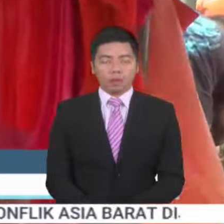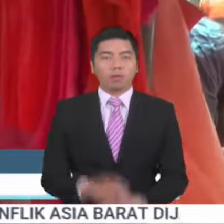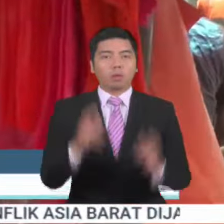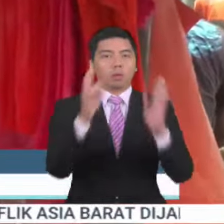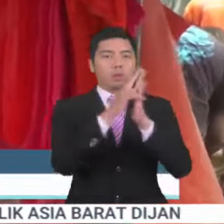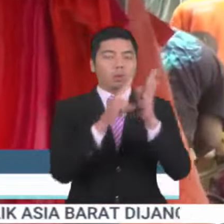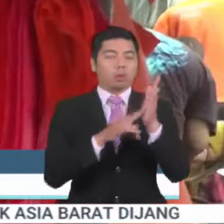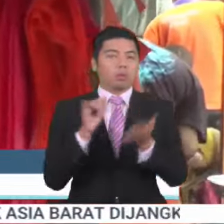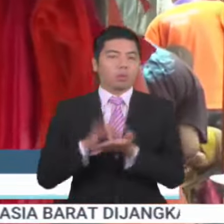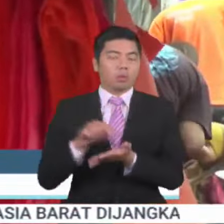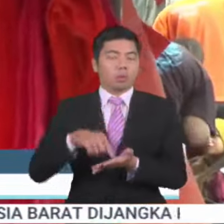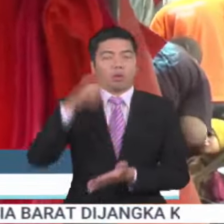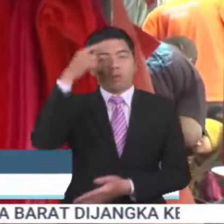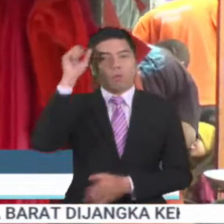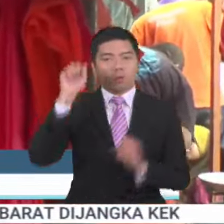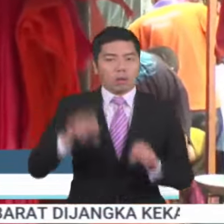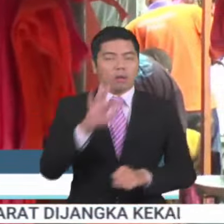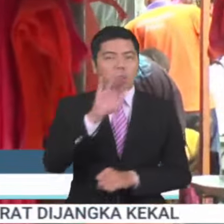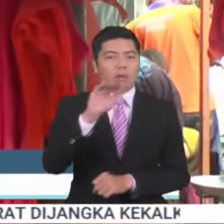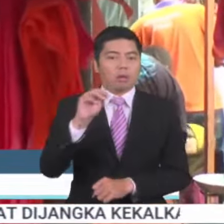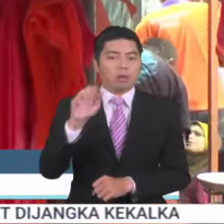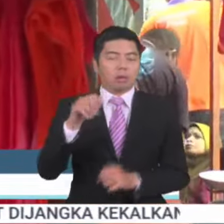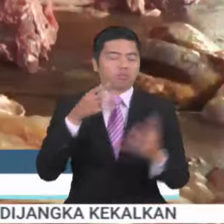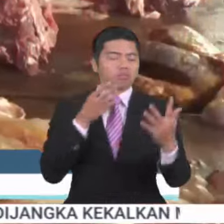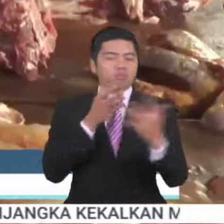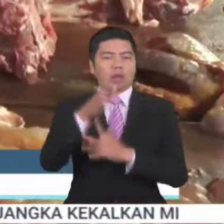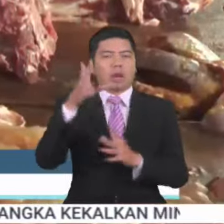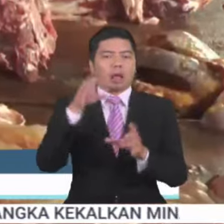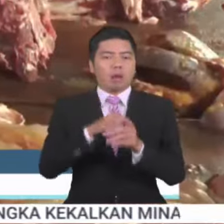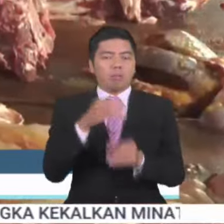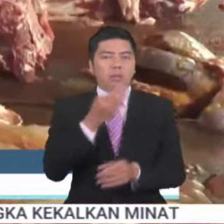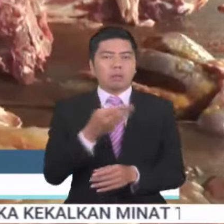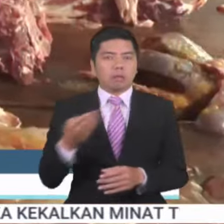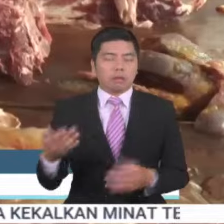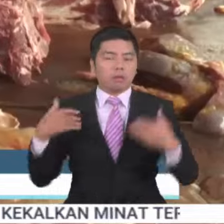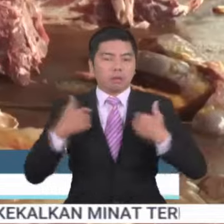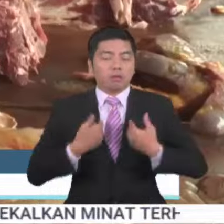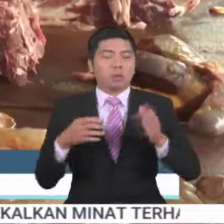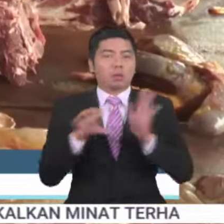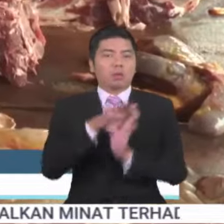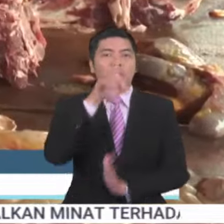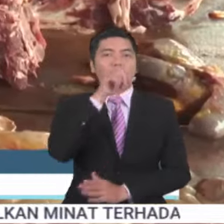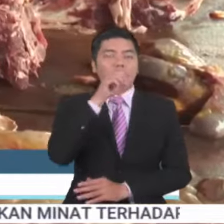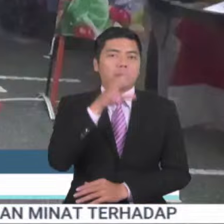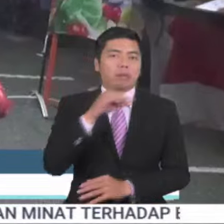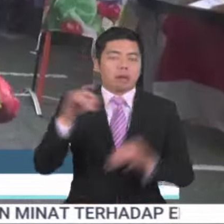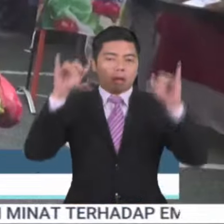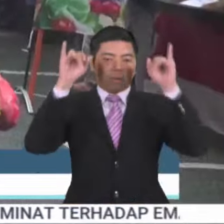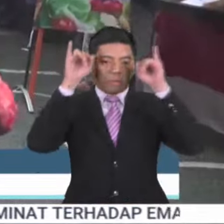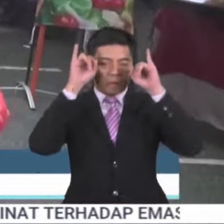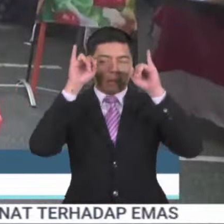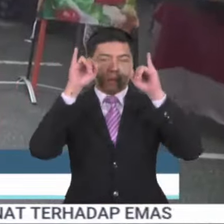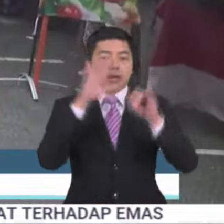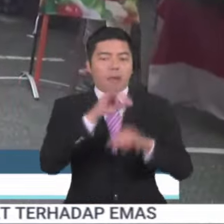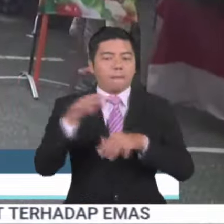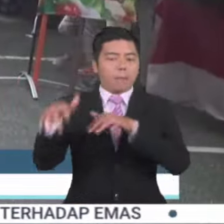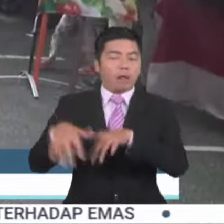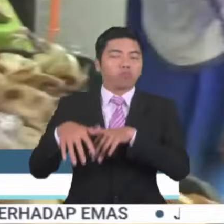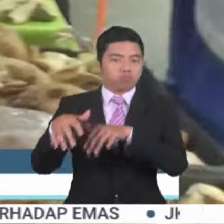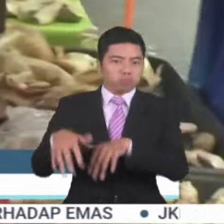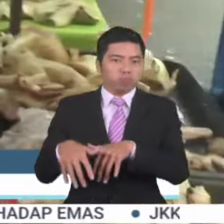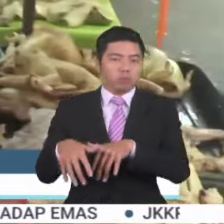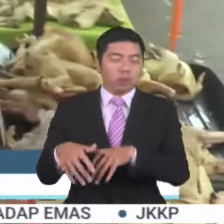Pindaan akta itu membolehkan Farma mengurus pemasaran produk ternakan seperti ayam dan daging berbanding tanaman segar sebelum